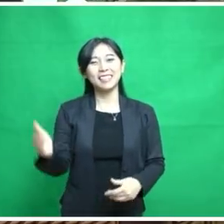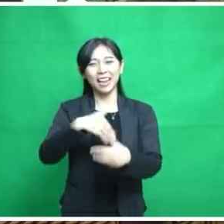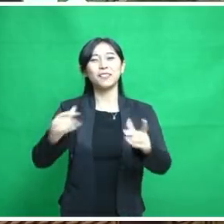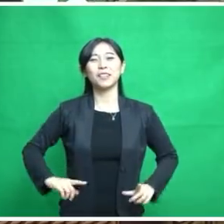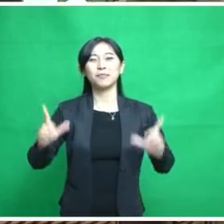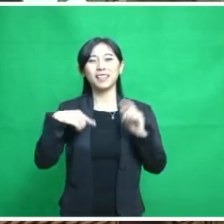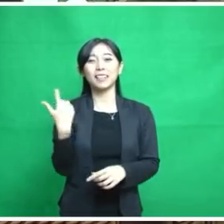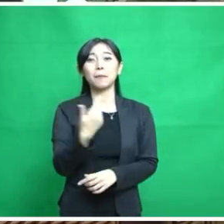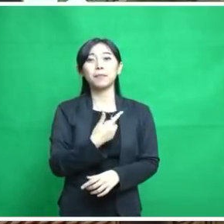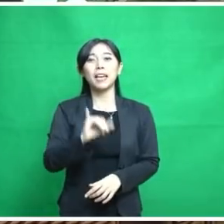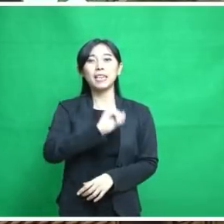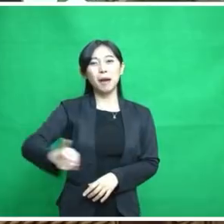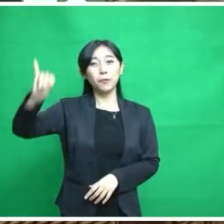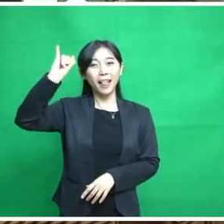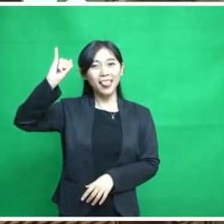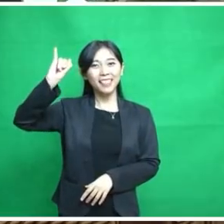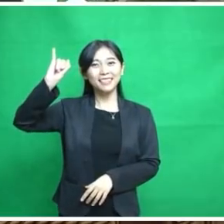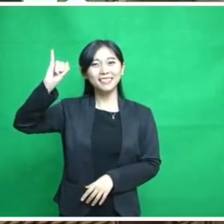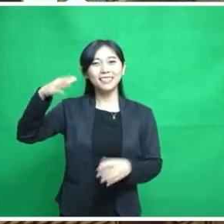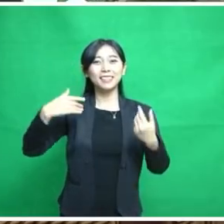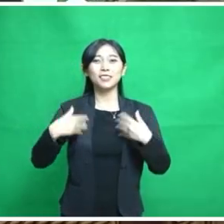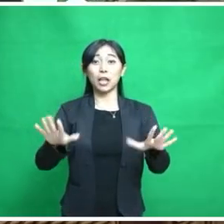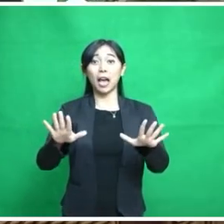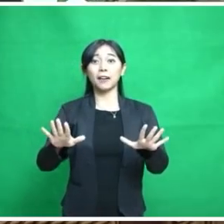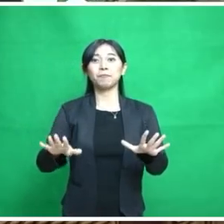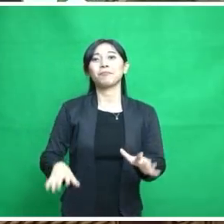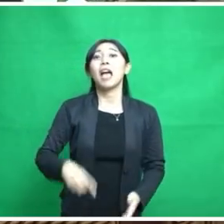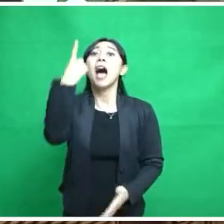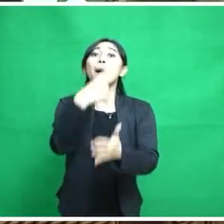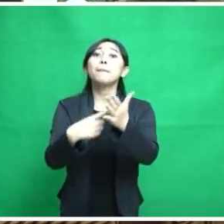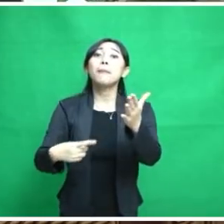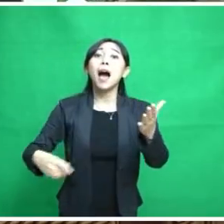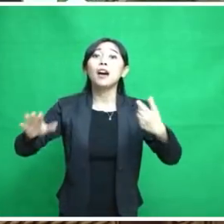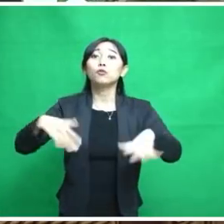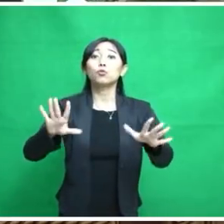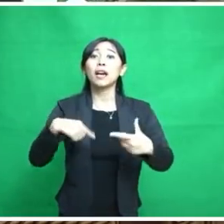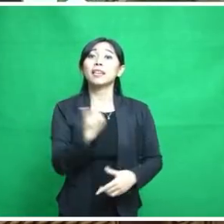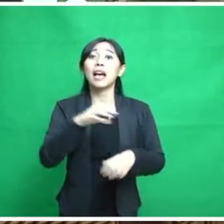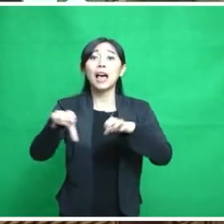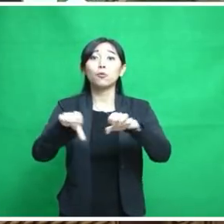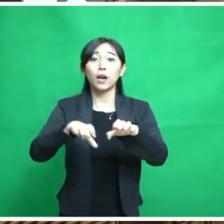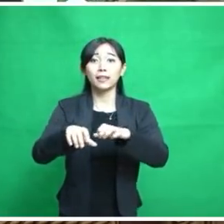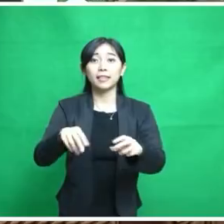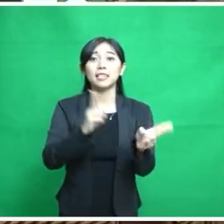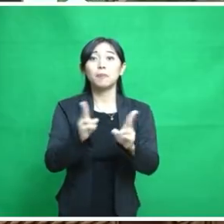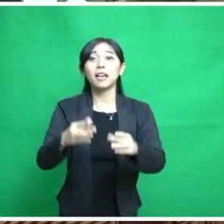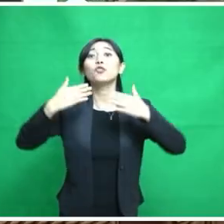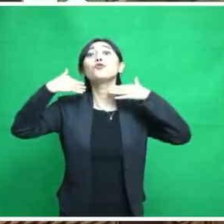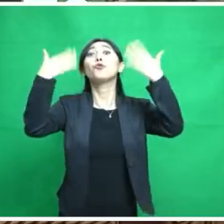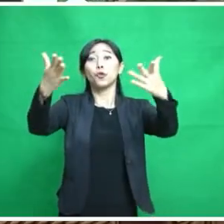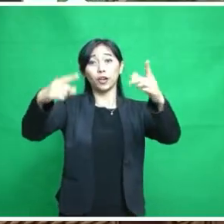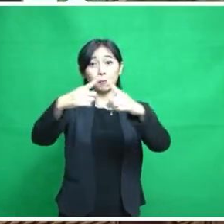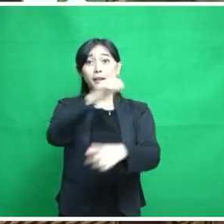kita, Immanuel. Lalu apa yang sudah kita lakukan sebagai tanda syukur atas pengalaman